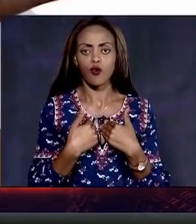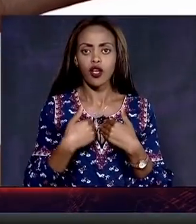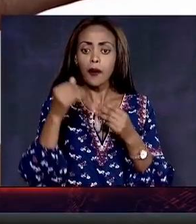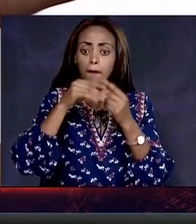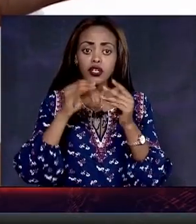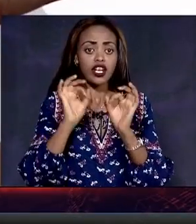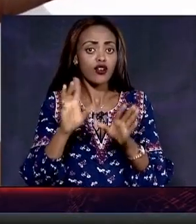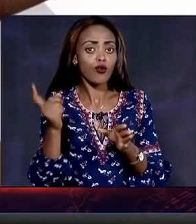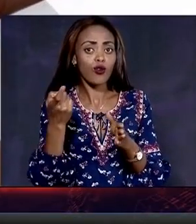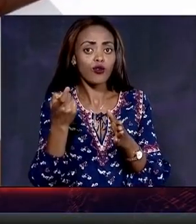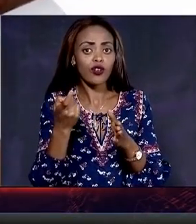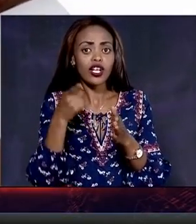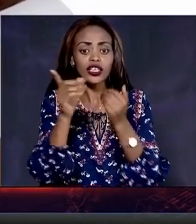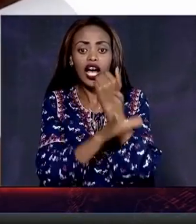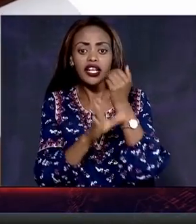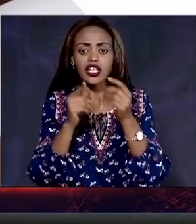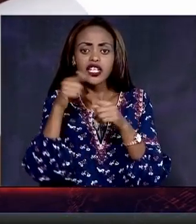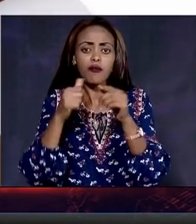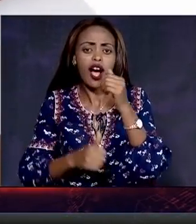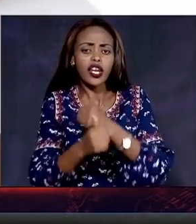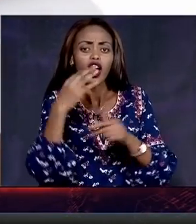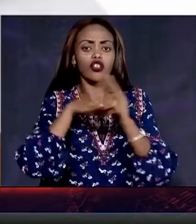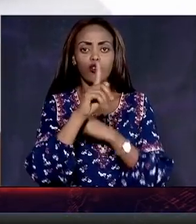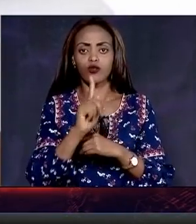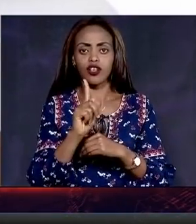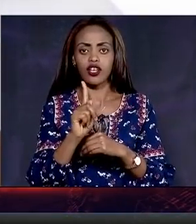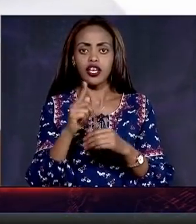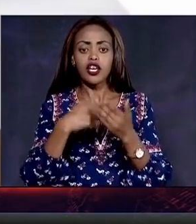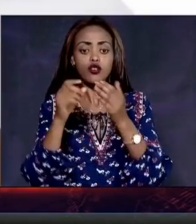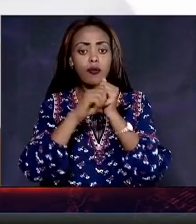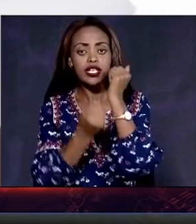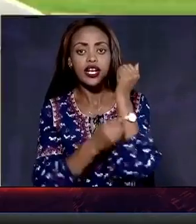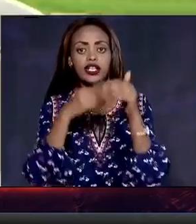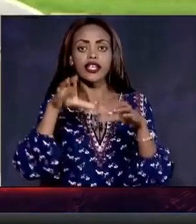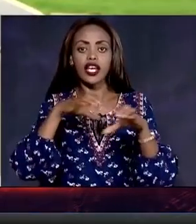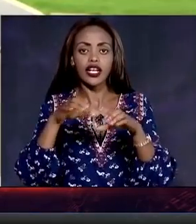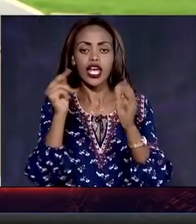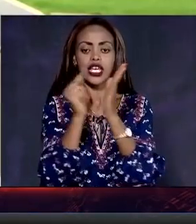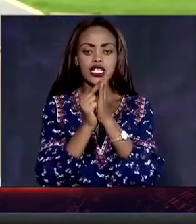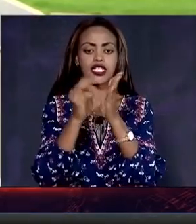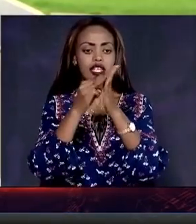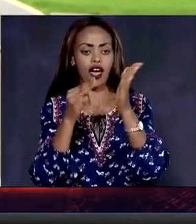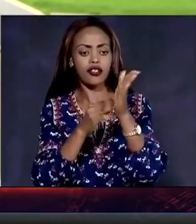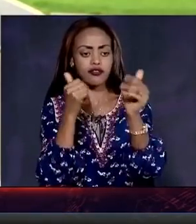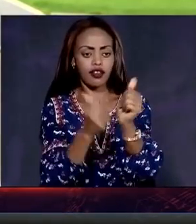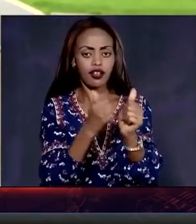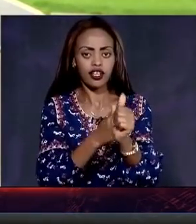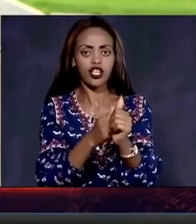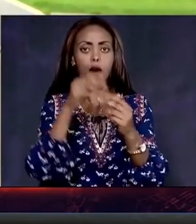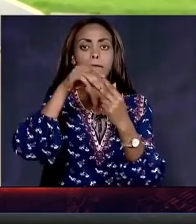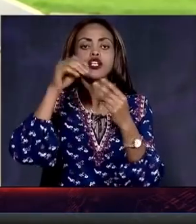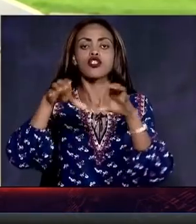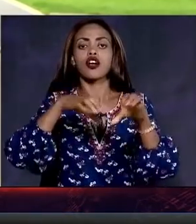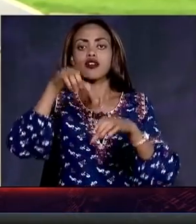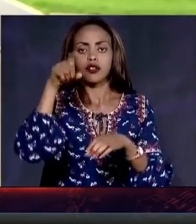ምርጫ እንተዘይተኻይድ ኮ ተዓዲ ናብ ሓደጋ እዩ ዝኣቱ ስለዚ እዚ መሰረት ጌርና ሕግን ስርዓትን ተኸቲልና ምርጫ